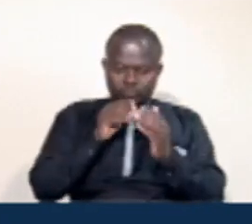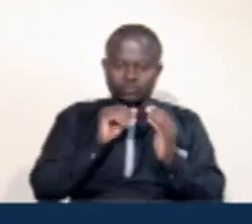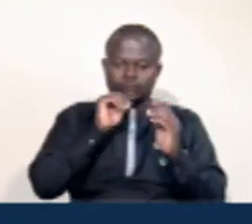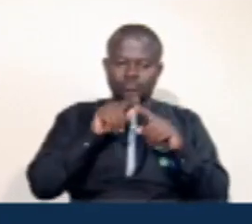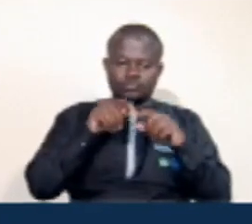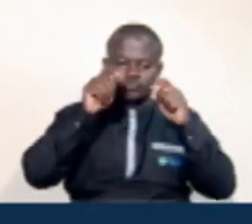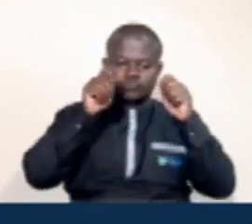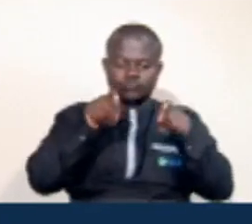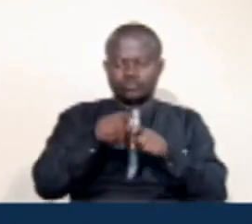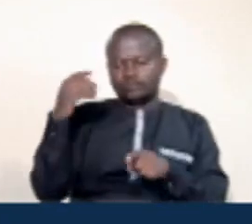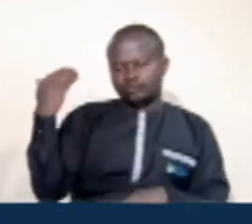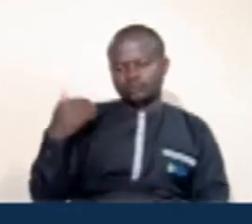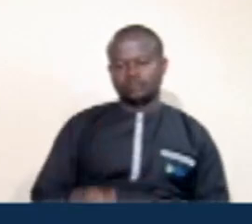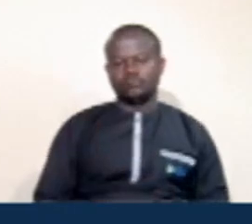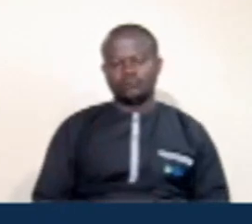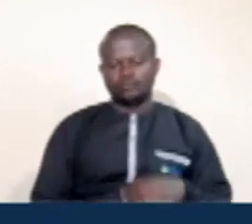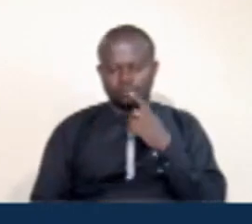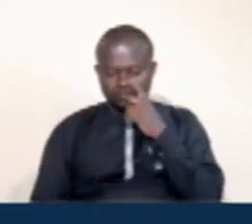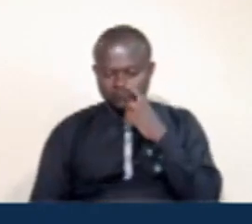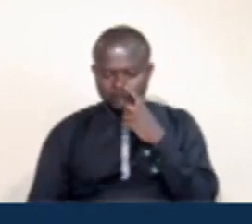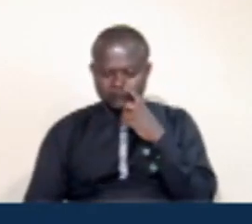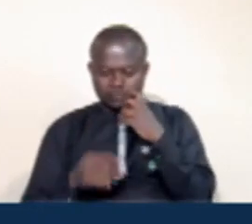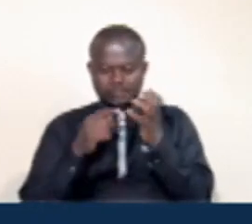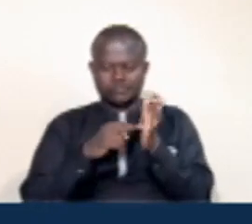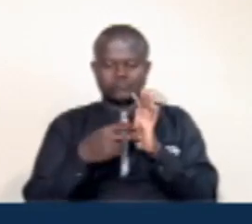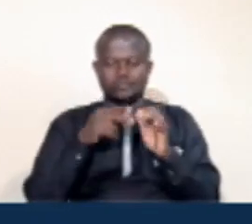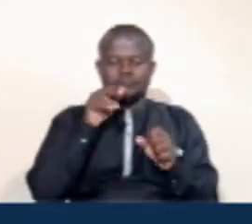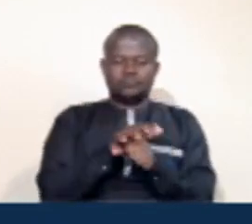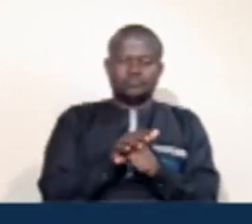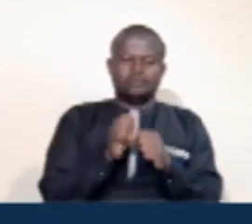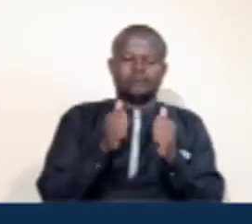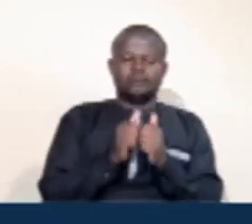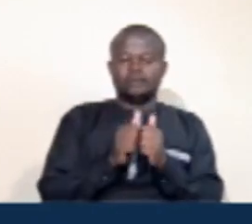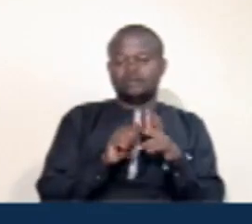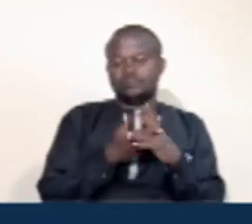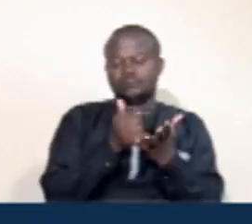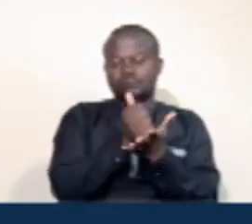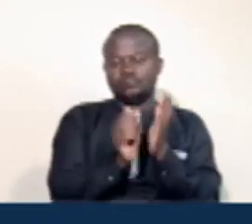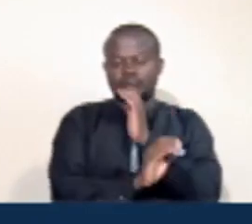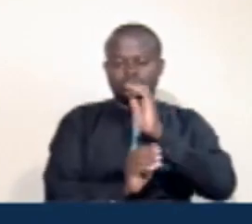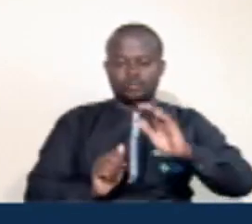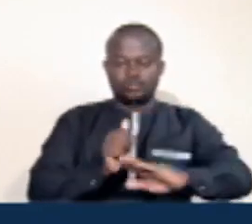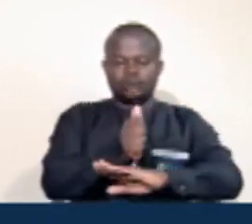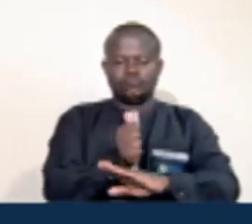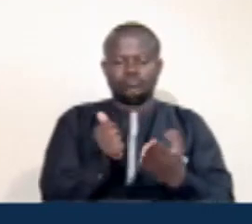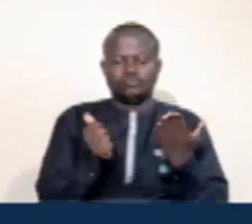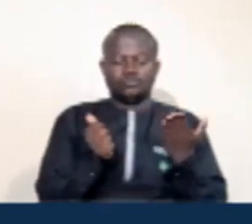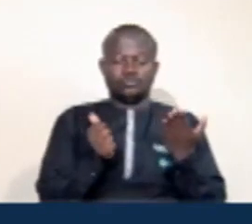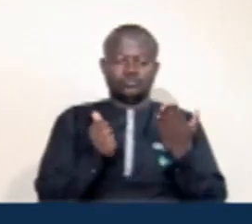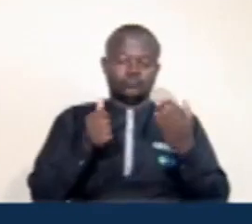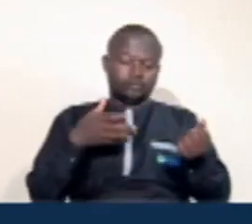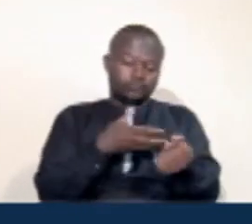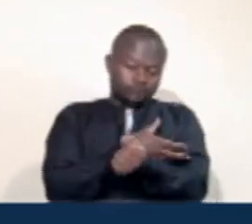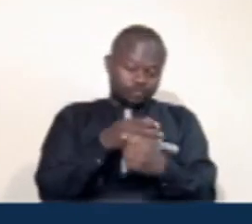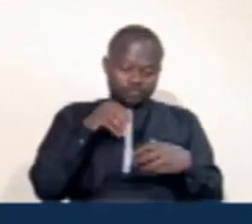gusa nk'uko byahoze mbere. Nk'ibyo navuga nk'imishinga yandi ikomeye twatangiye dufasha igihugu gushyiraho